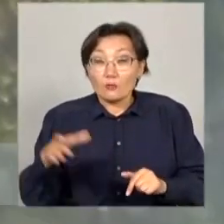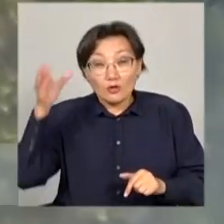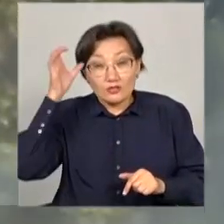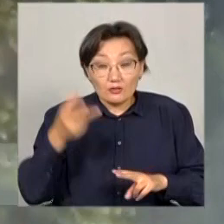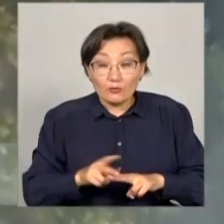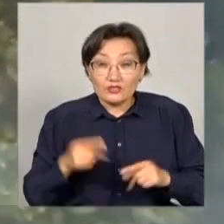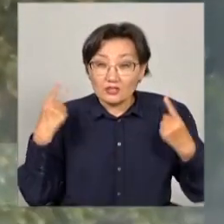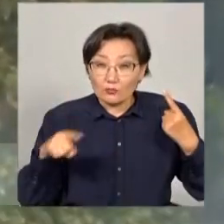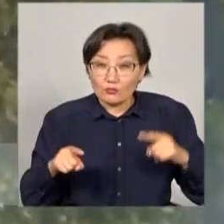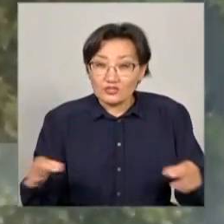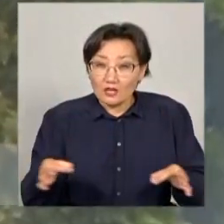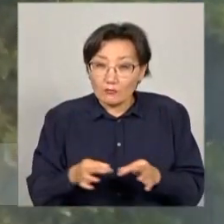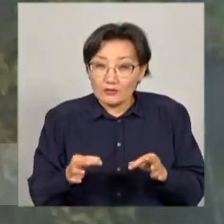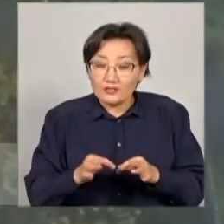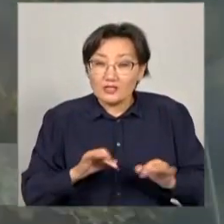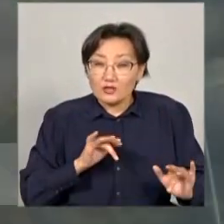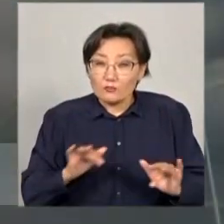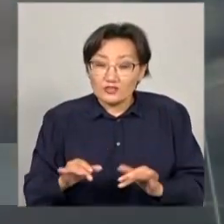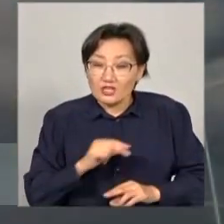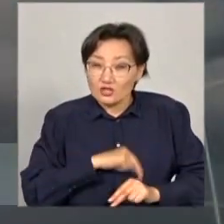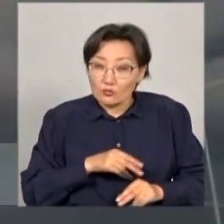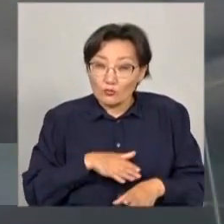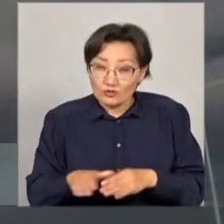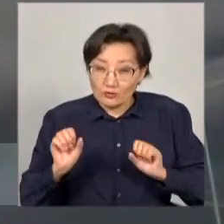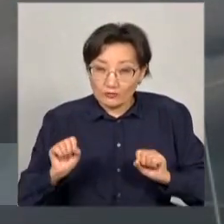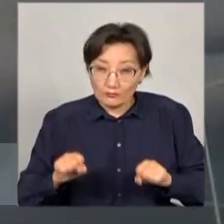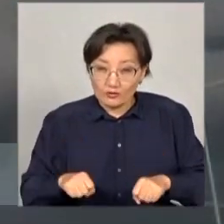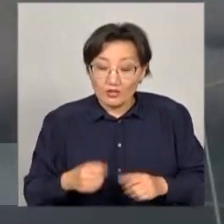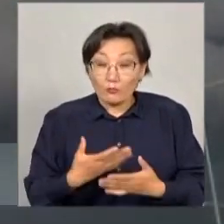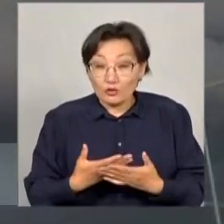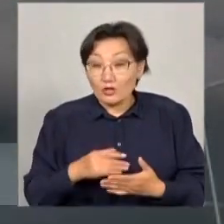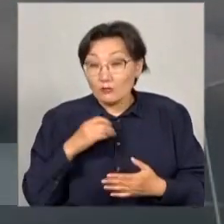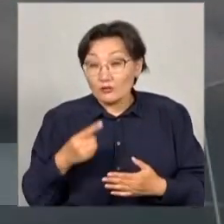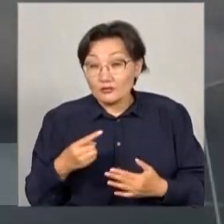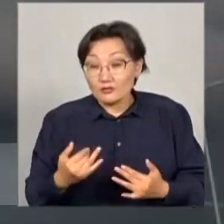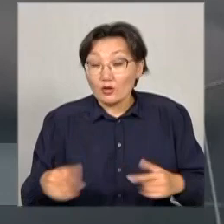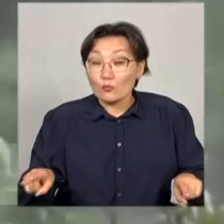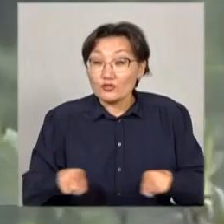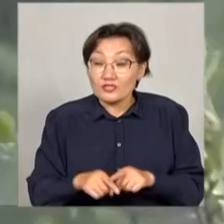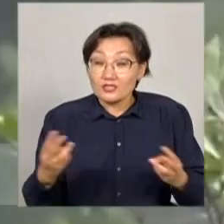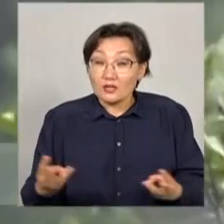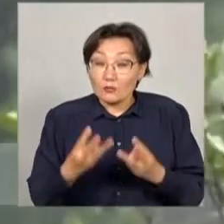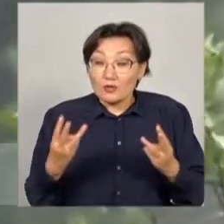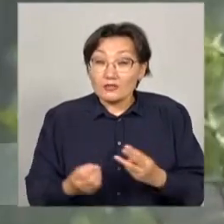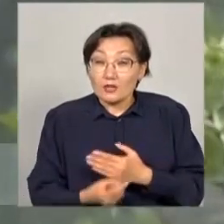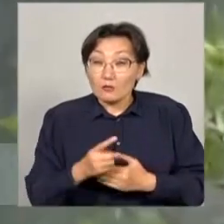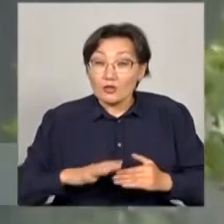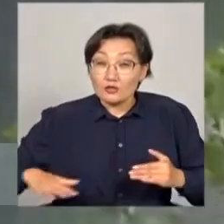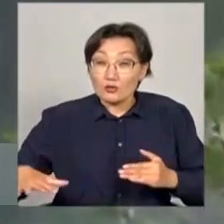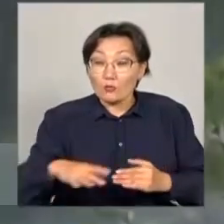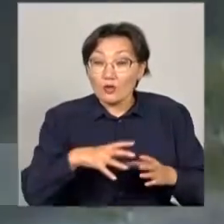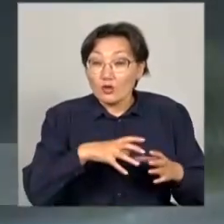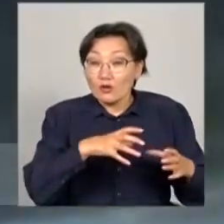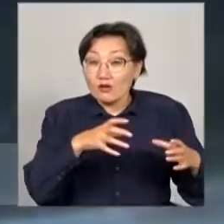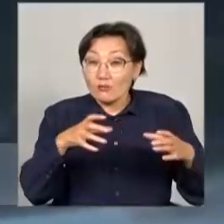бұл ғажайып физикалық құбылыстың аса еңбекпен жүзеге асуы мүмкін деп болжайды. Онда да дәл сол өрт болып жатқан аумаққа бұлтты